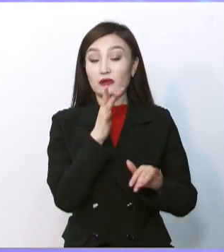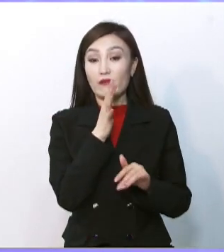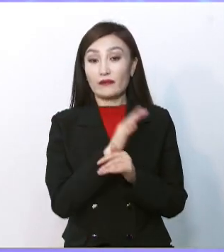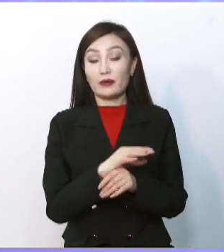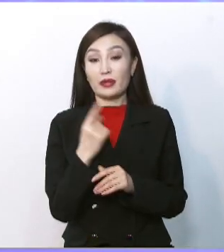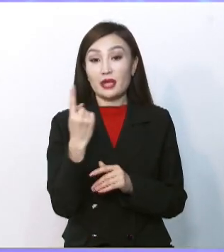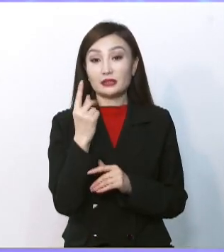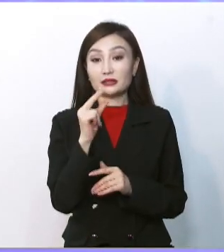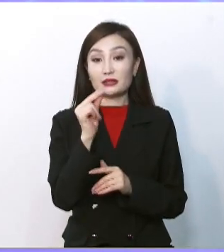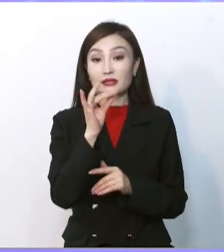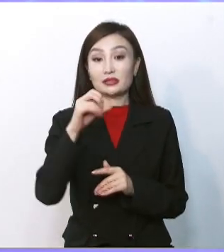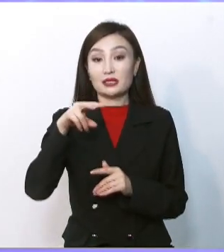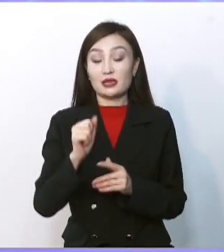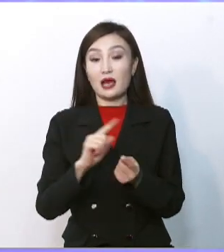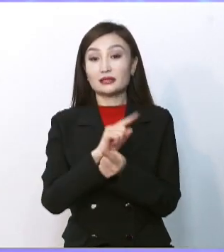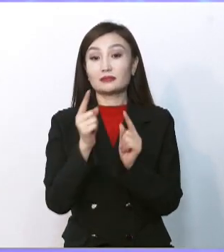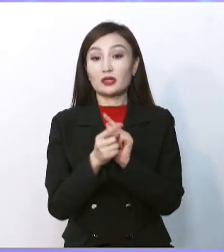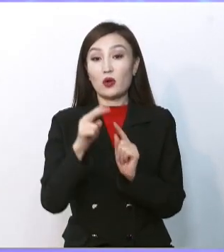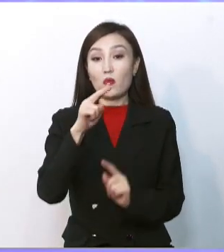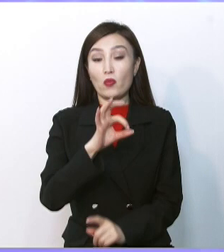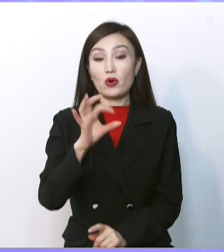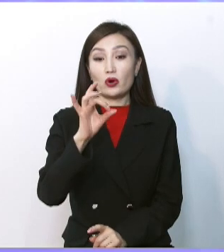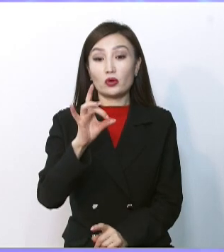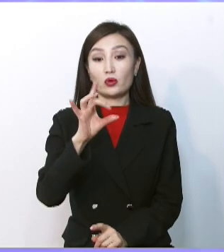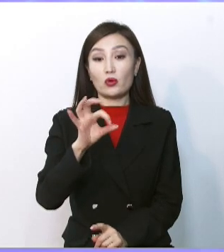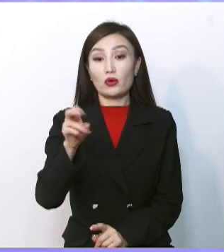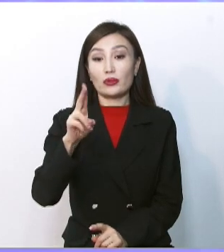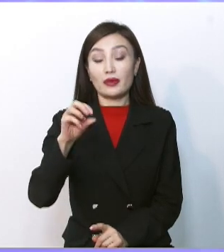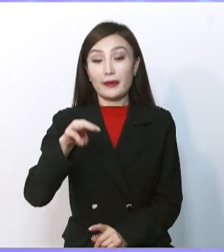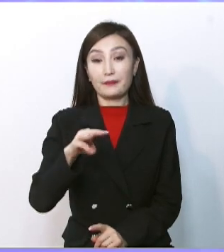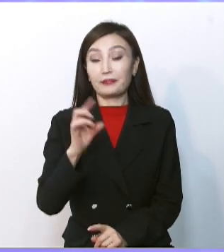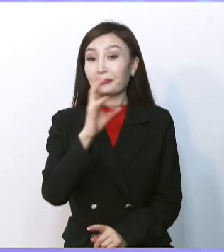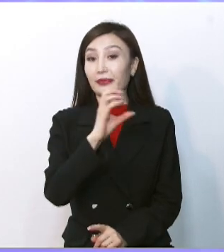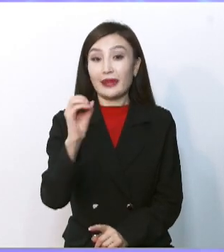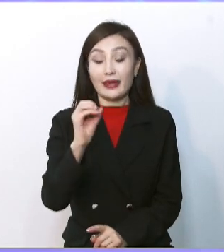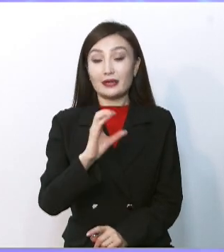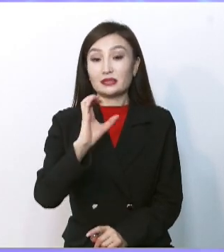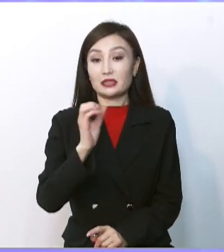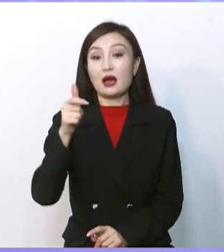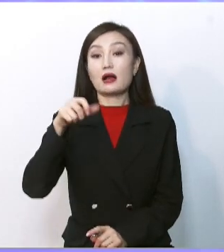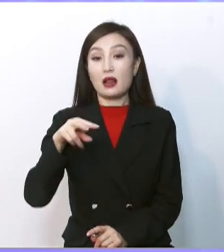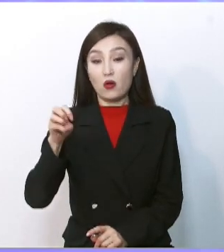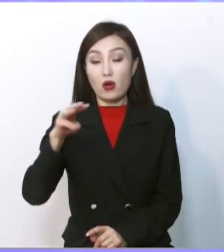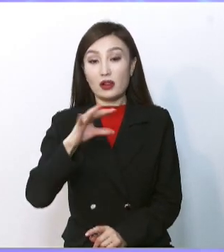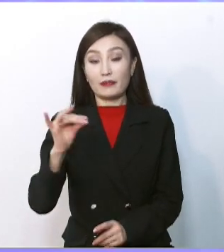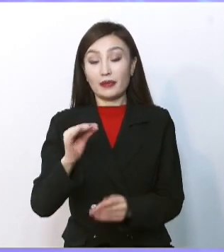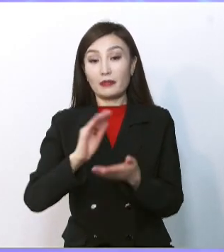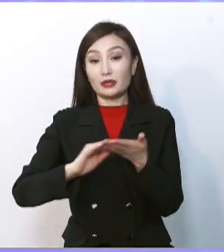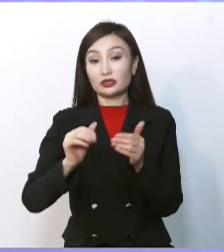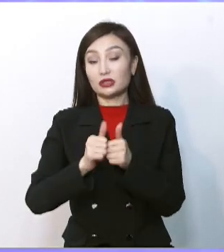времени единственного числа изменяются по родам. Частица «не» с глаголами пишется